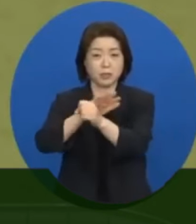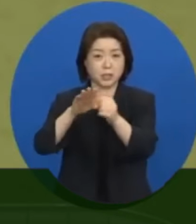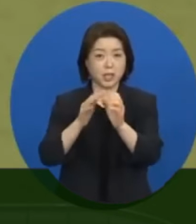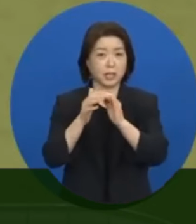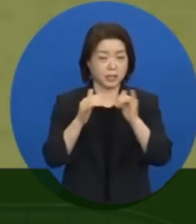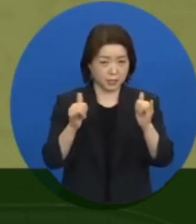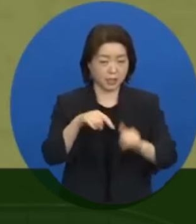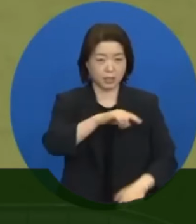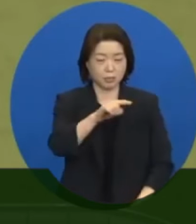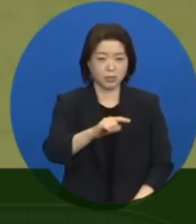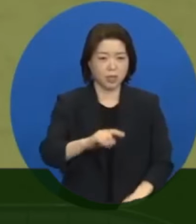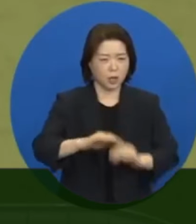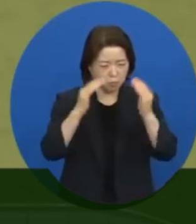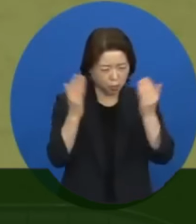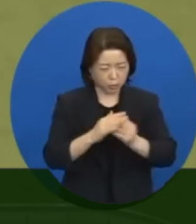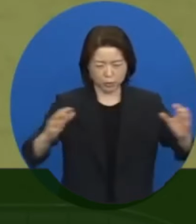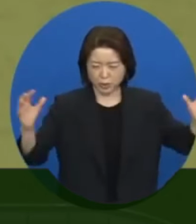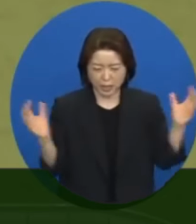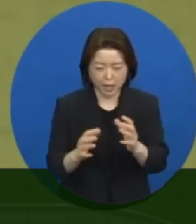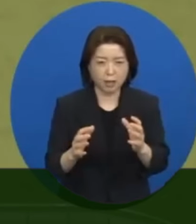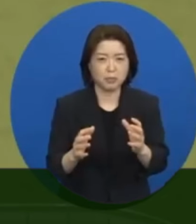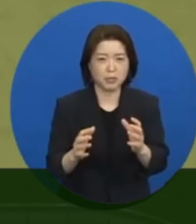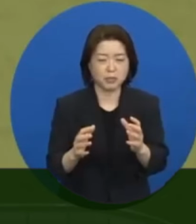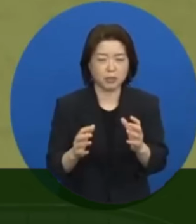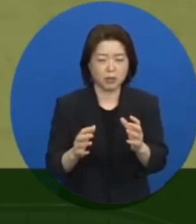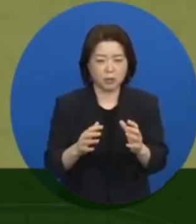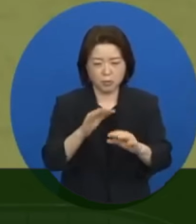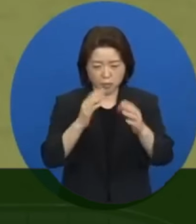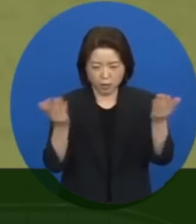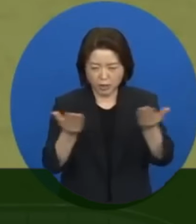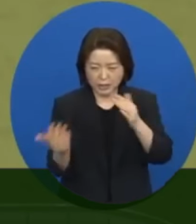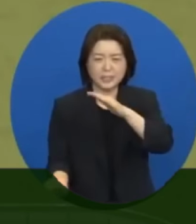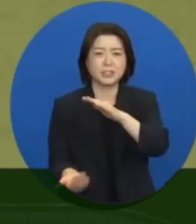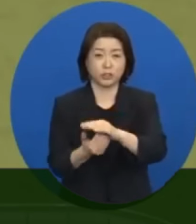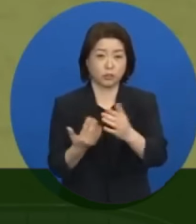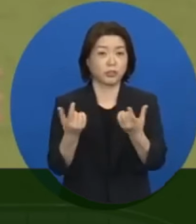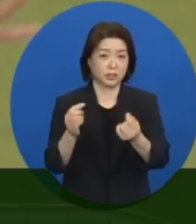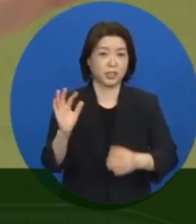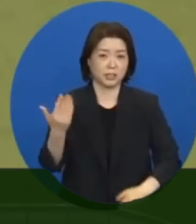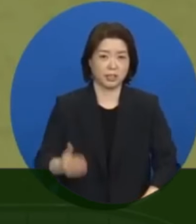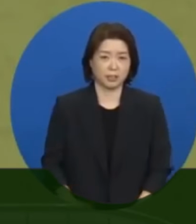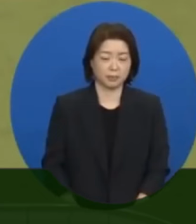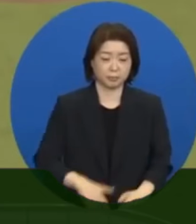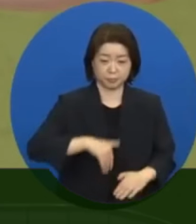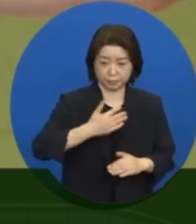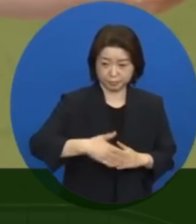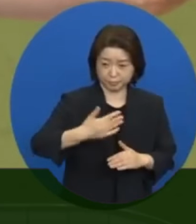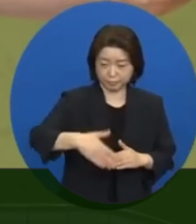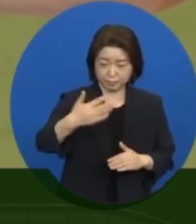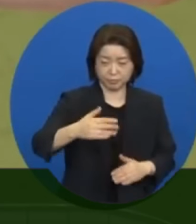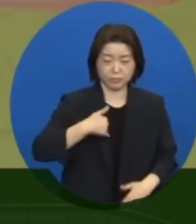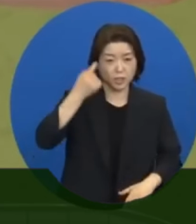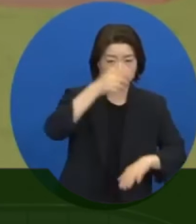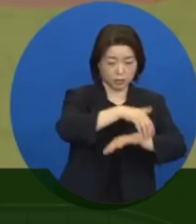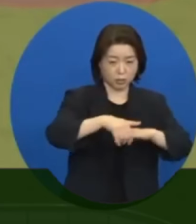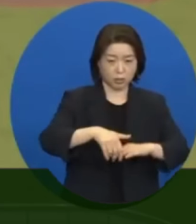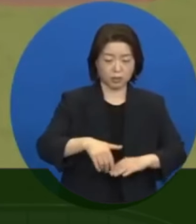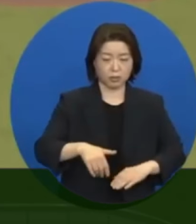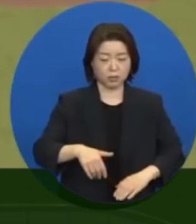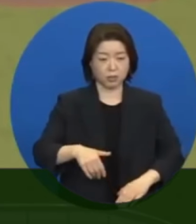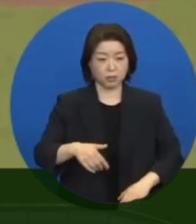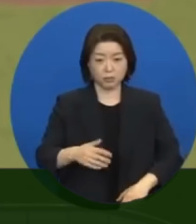파라고 하잖아요 내가 생각할 때는 그 다음 과정이 이고 이거하고 이렇게 가야 되는데 나는 전혀 다른 방향으로